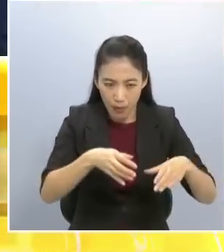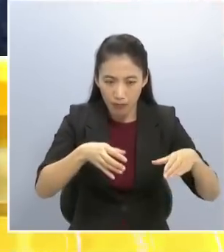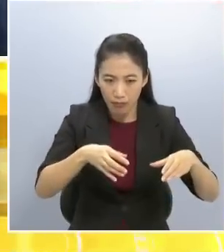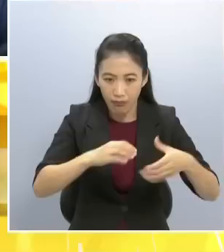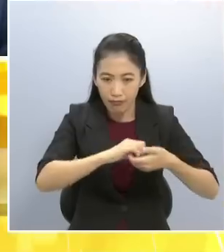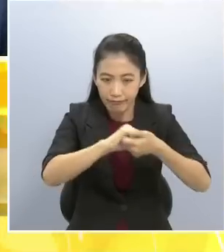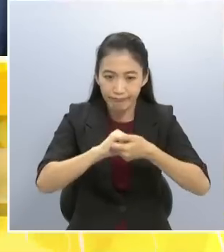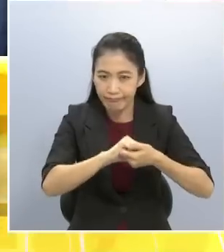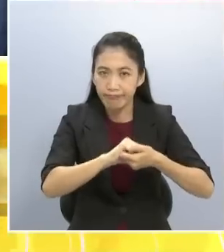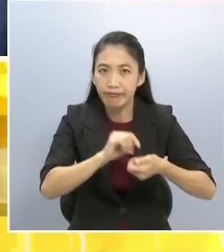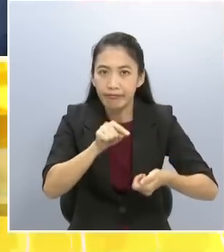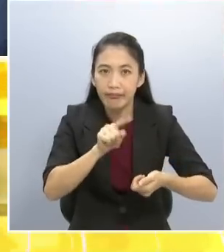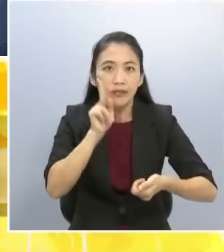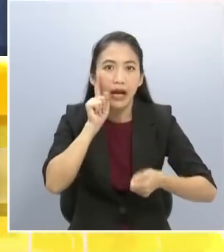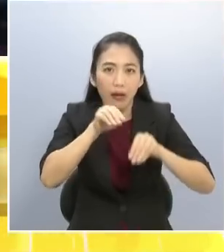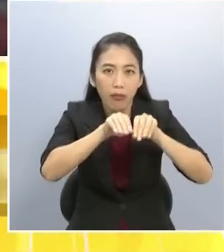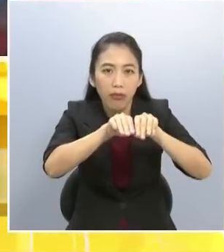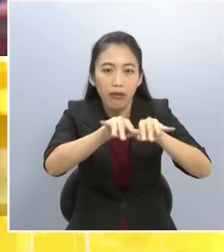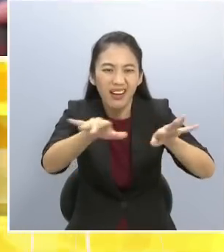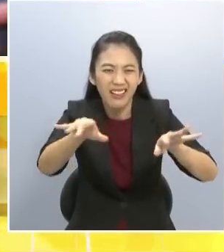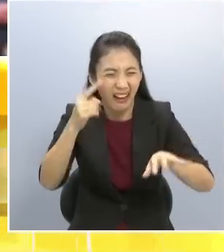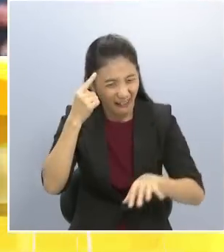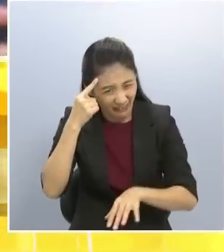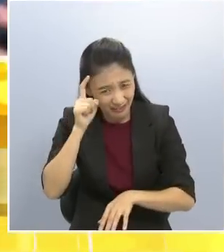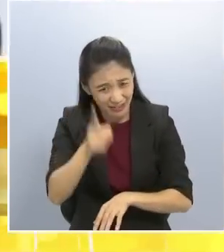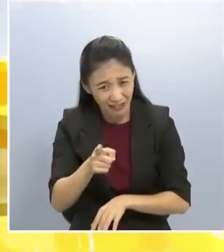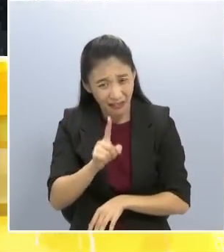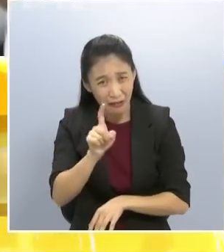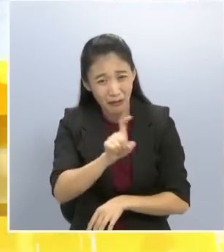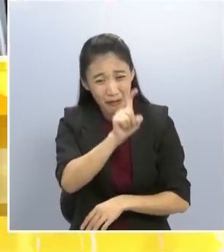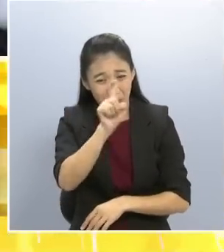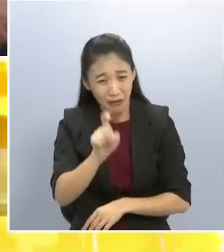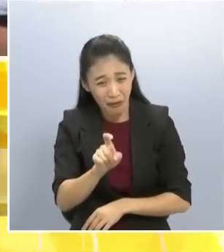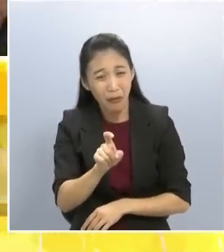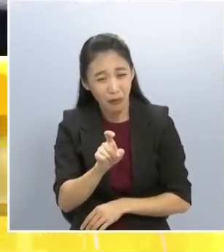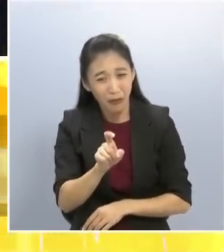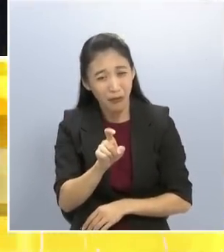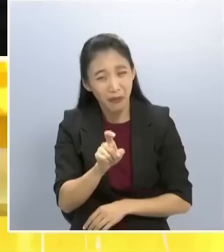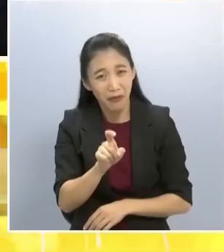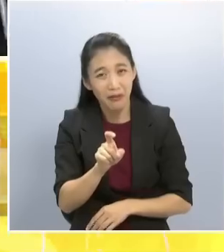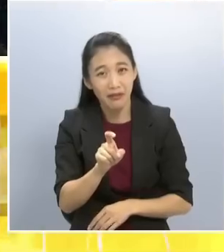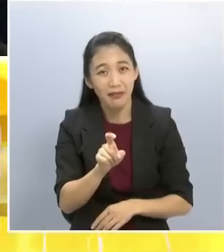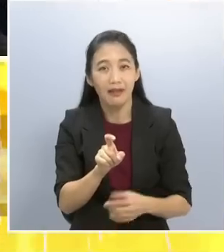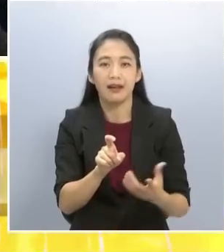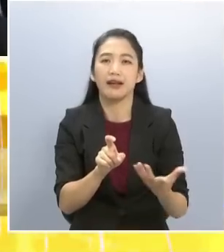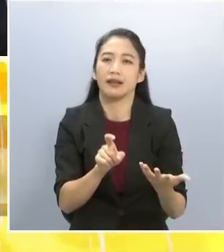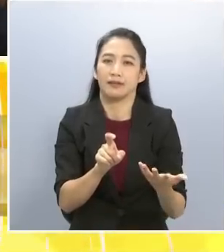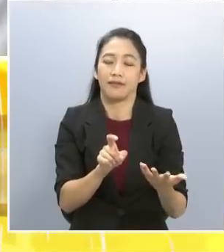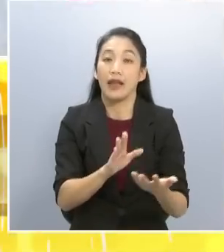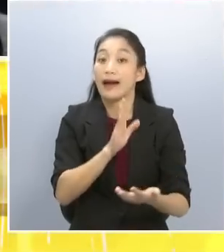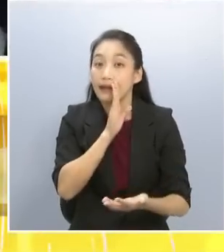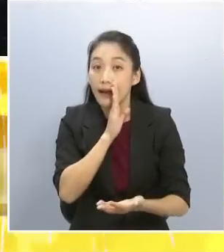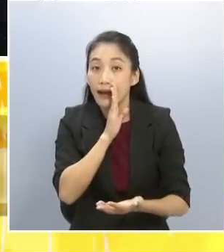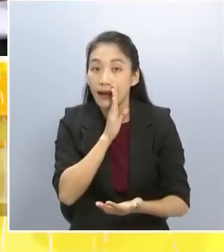คือใช่ไหมคือข่าวนี้เนี่ยล่อเป้าเลยฮะท่านผู้ชมฮะแล้วถ้าเกิดเพื่อไทย